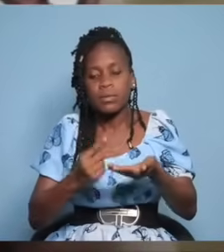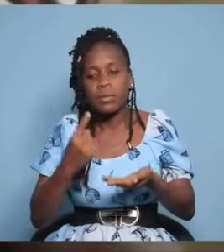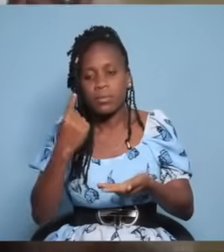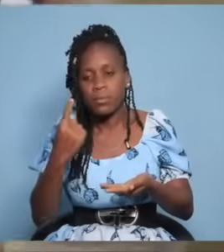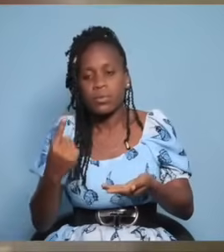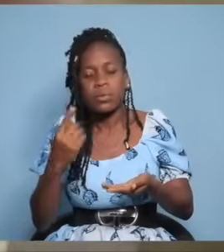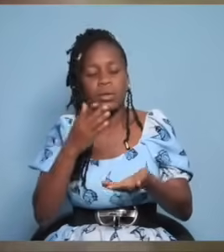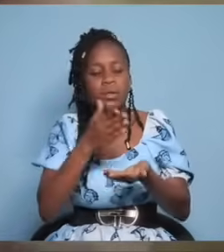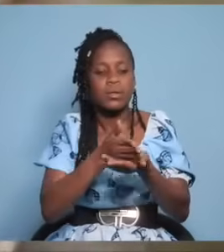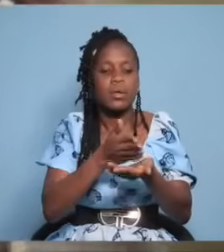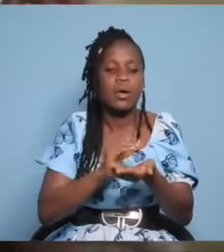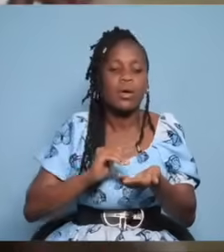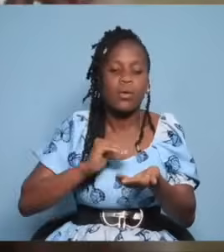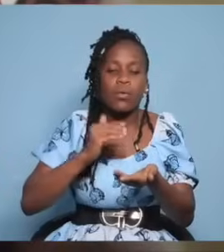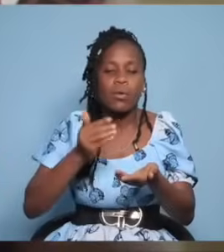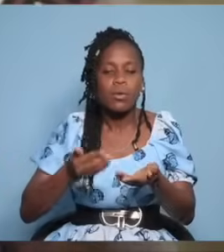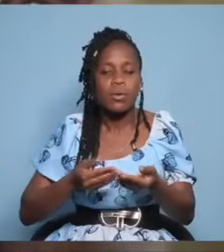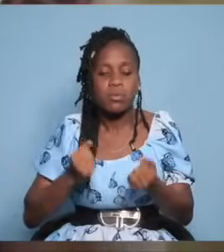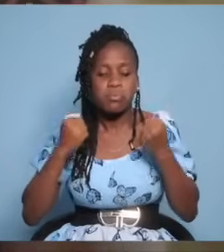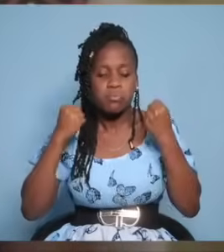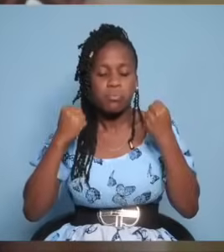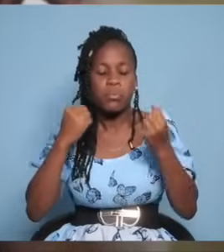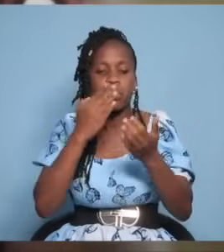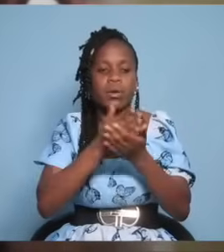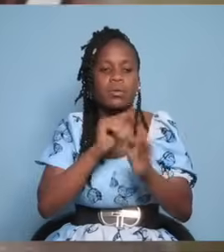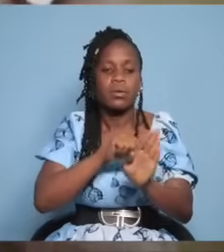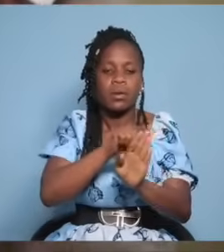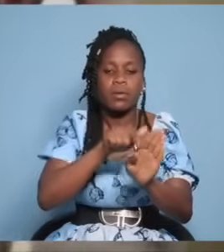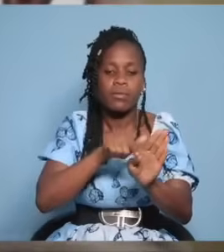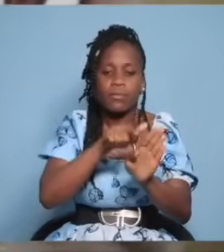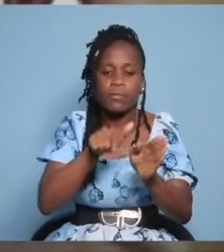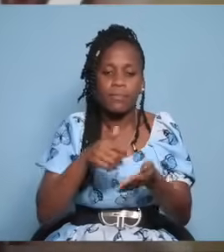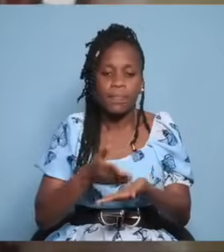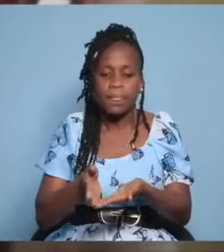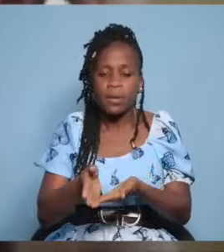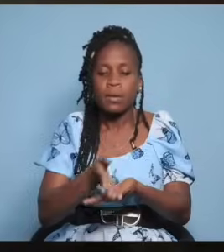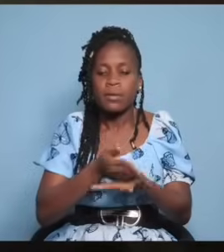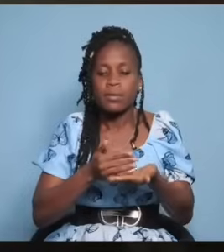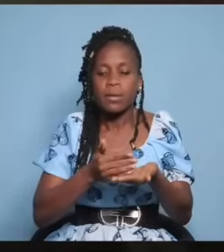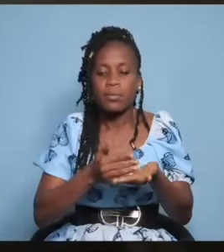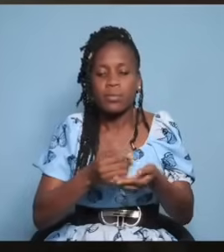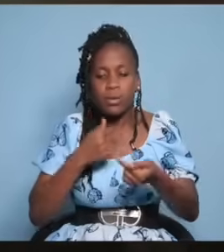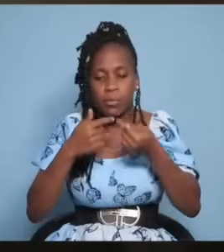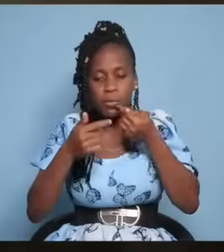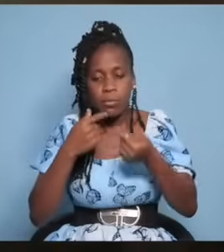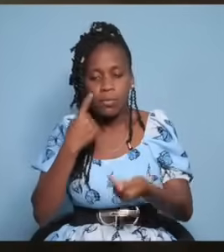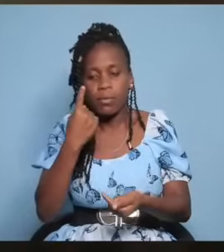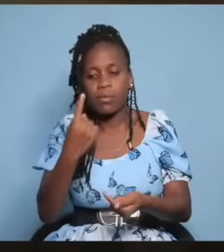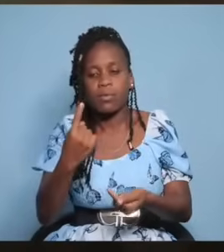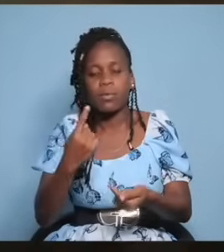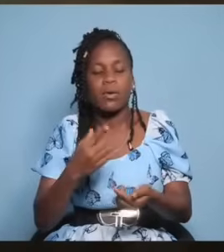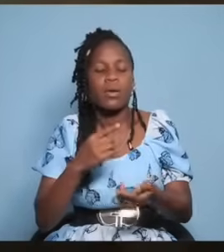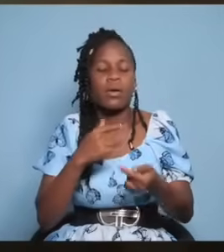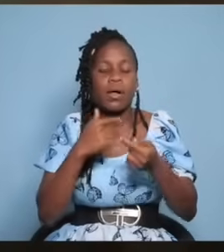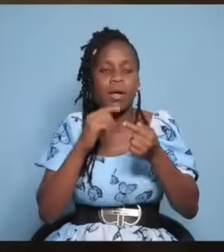kwa kweli Afrika, barani Afrika. Moja kati ya mahojiano yake niliwahi kuyaona, aliulizwa swali